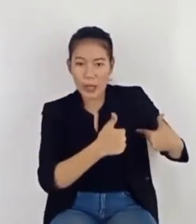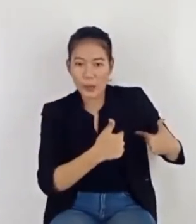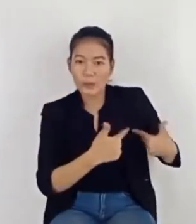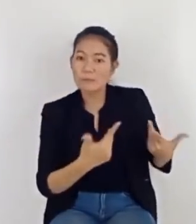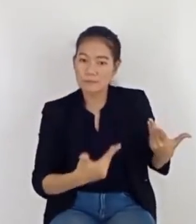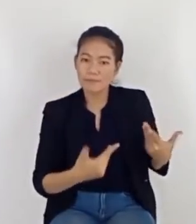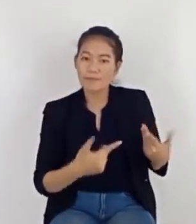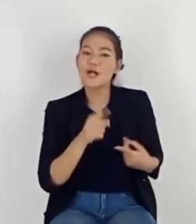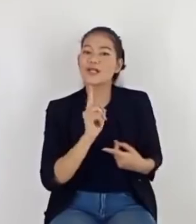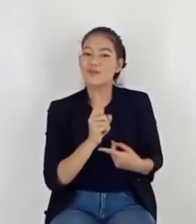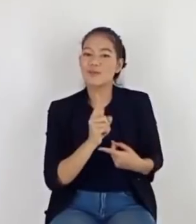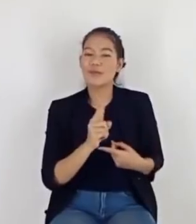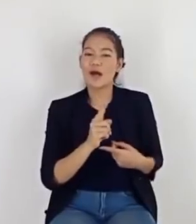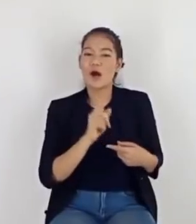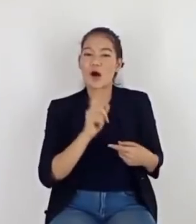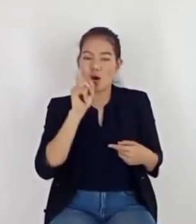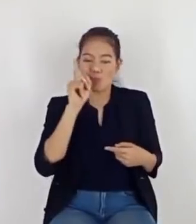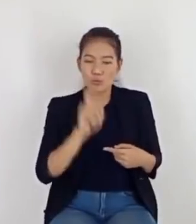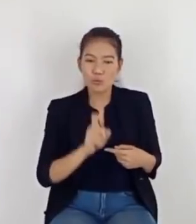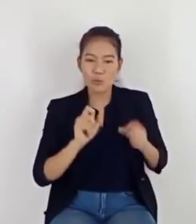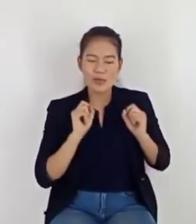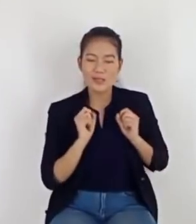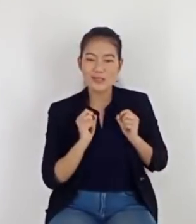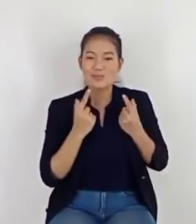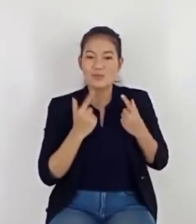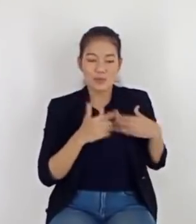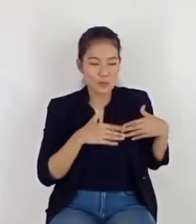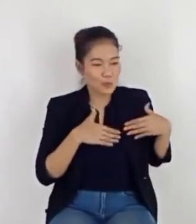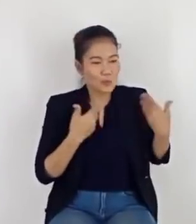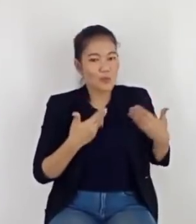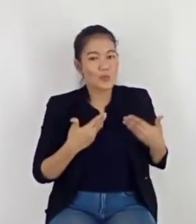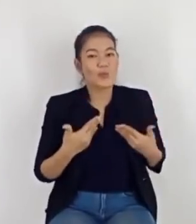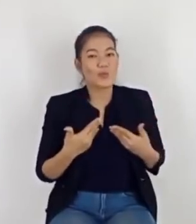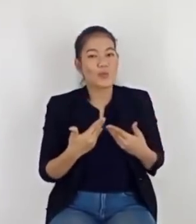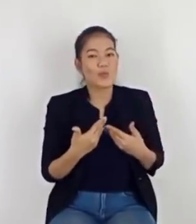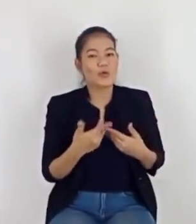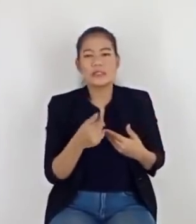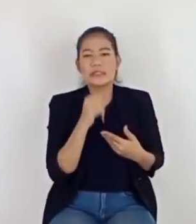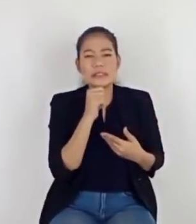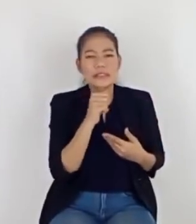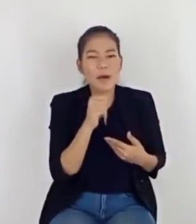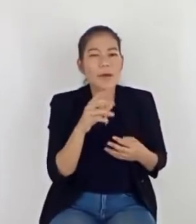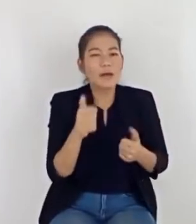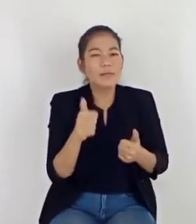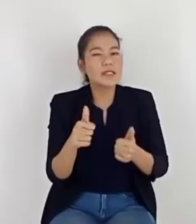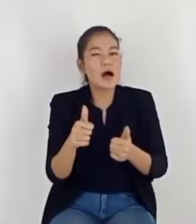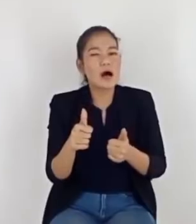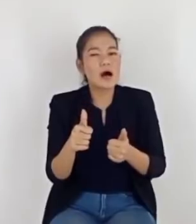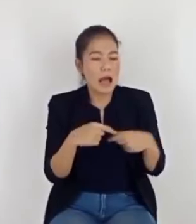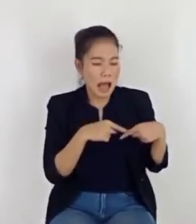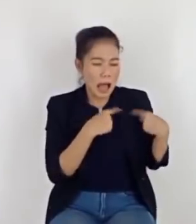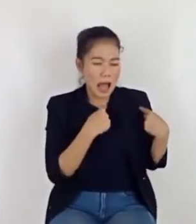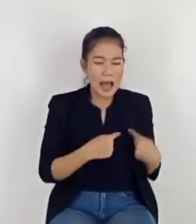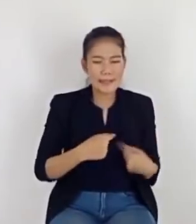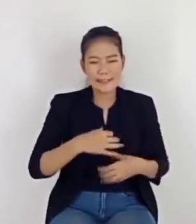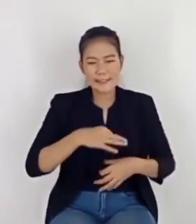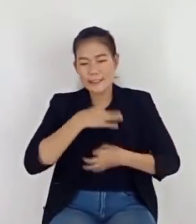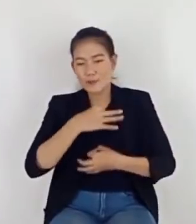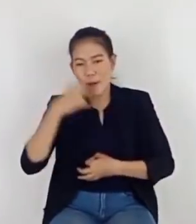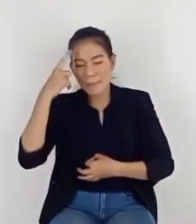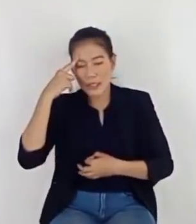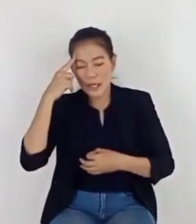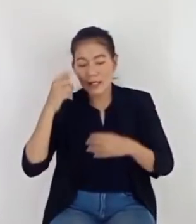perlu dipulihkan. Siapa yang dapat memulihkan hati, jiwa, dan